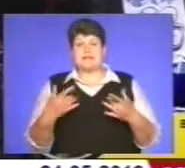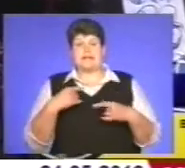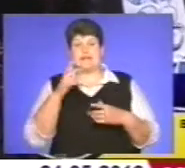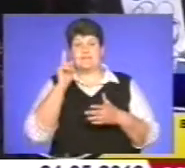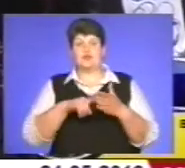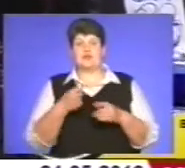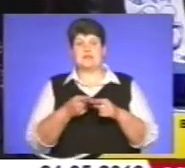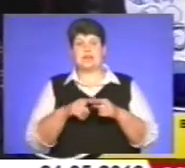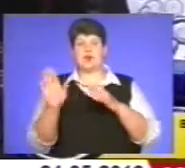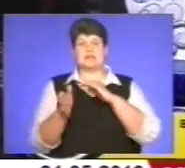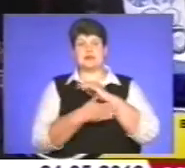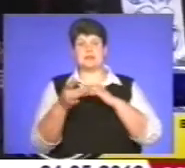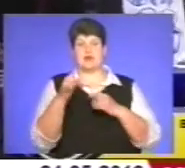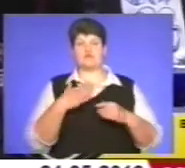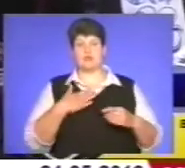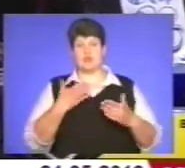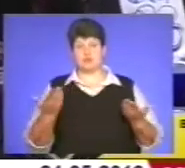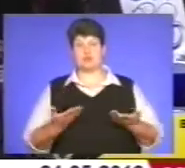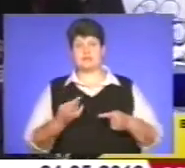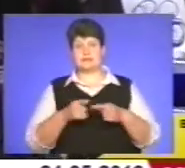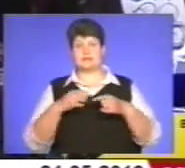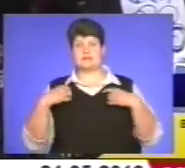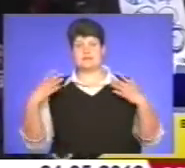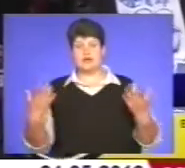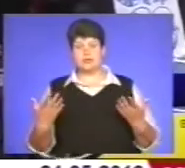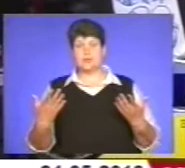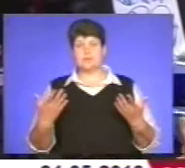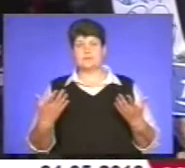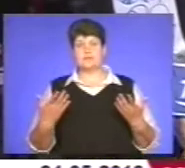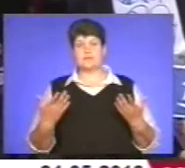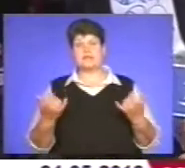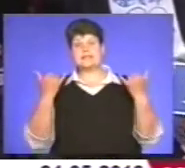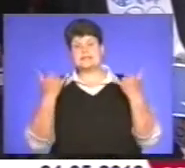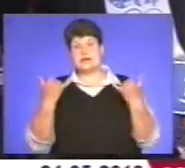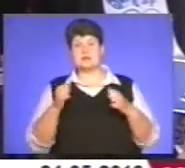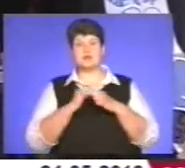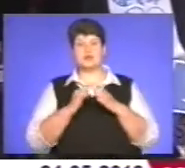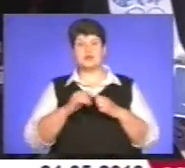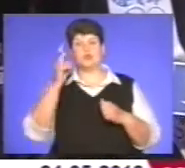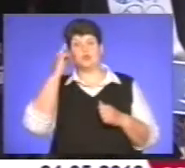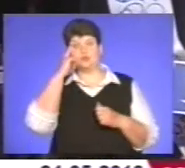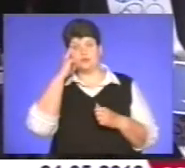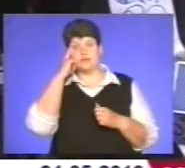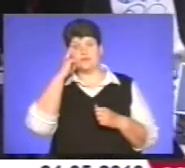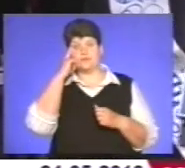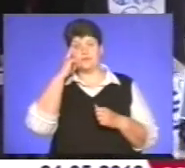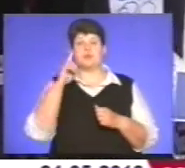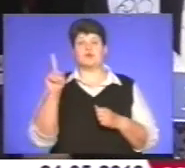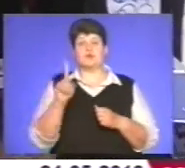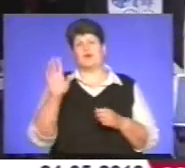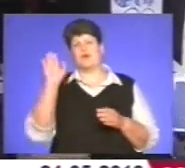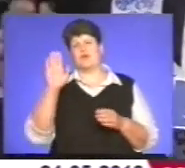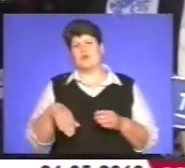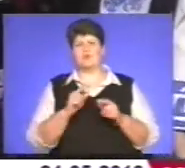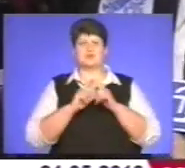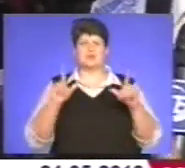раз в моєму житті і таке свято. І, звичайно, може, зараз кожен з нас думає, що о, вже